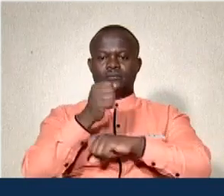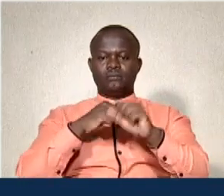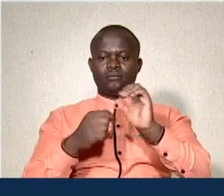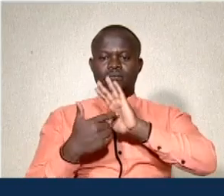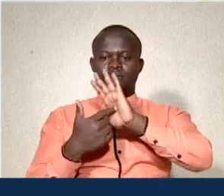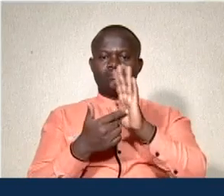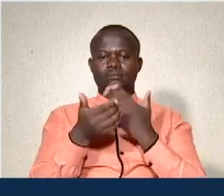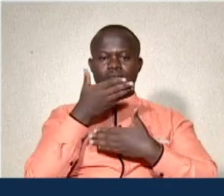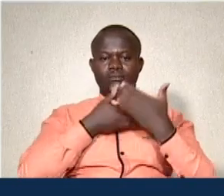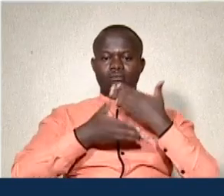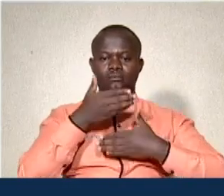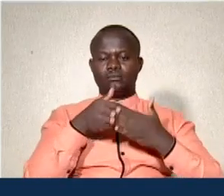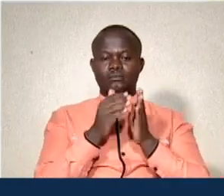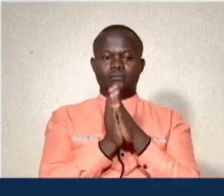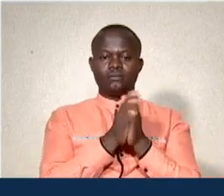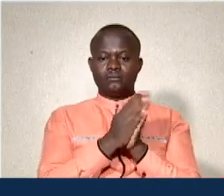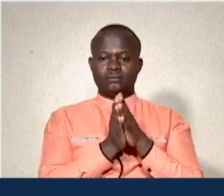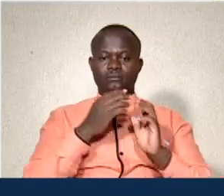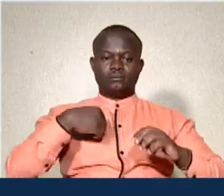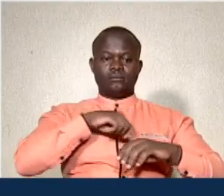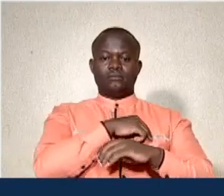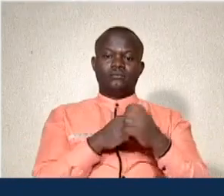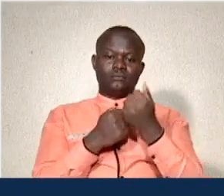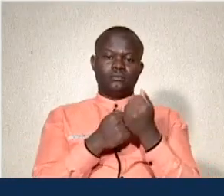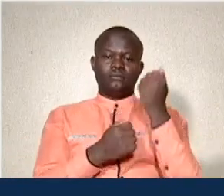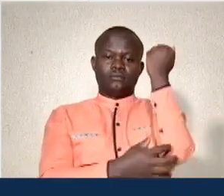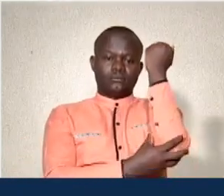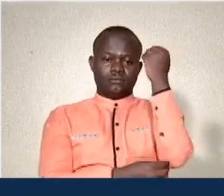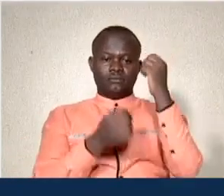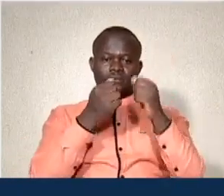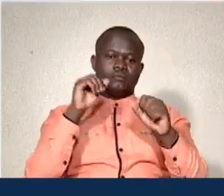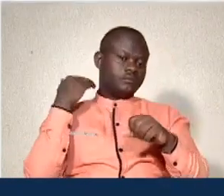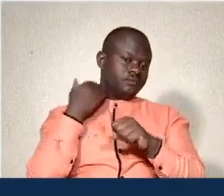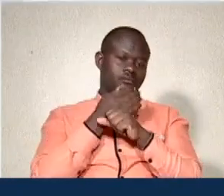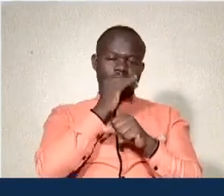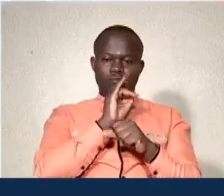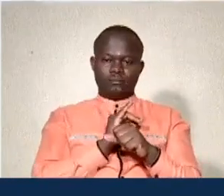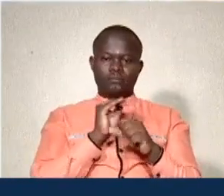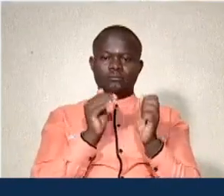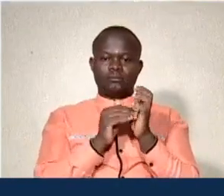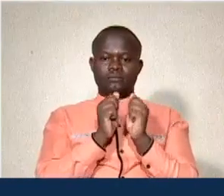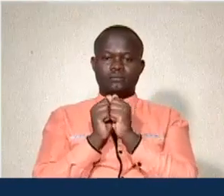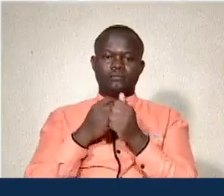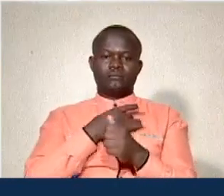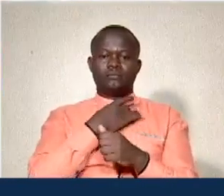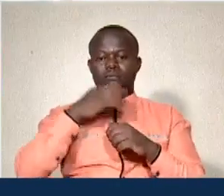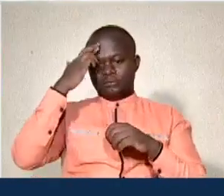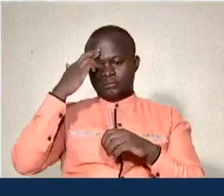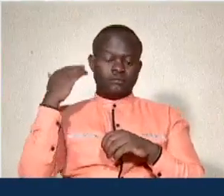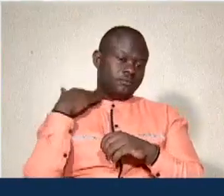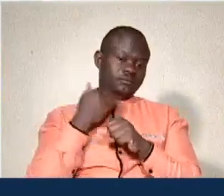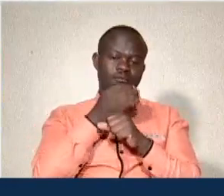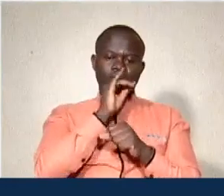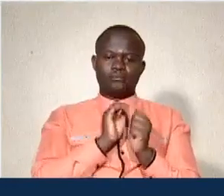cyaranzwe n'ibiganiro ku mateka y'igihugu, kuremera abatishoboye barokotse Jenoside yakorewe Abatutsi ndetse no gusura inzibutso za Jenoside